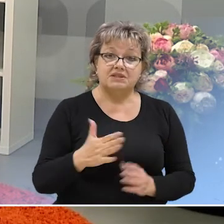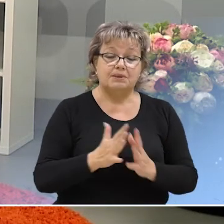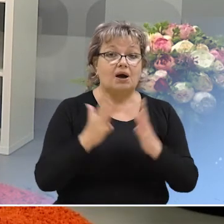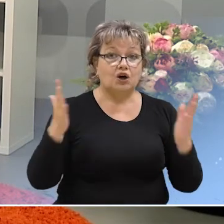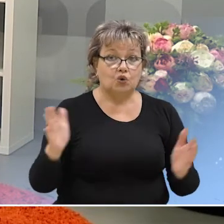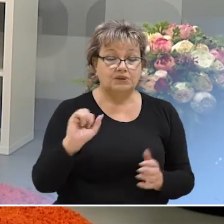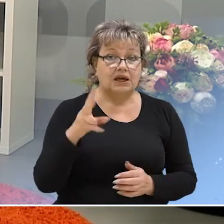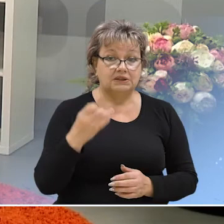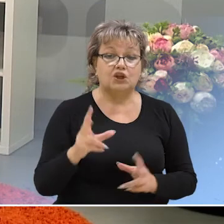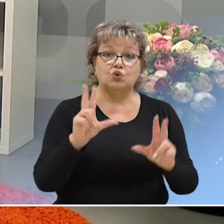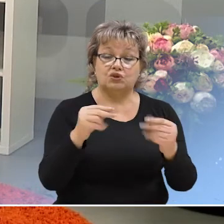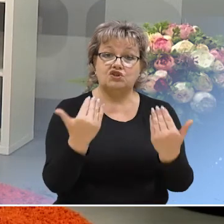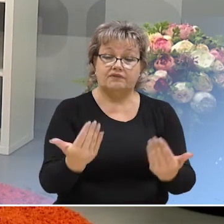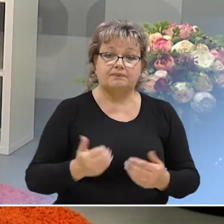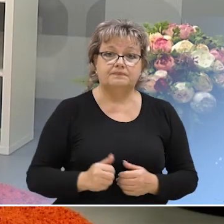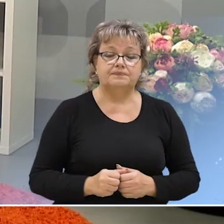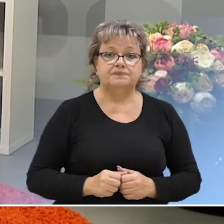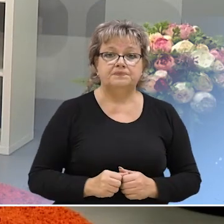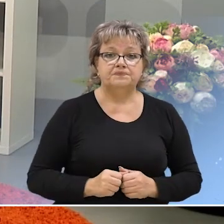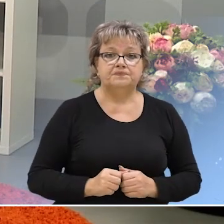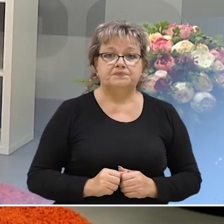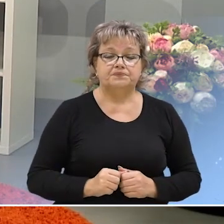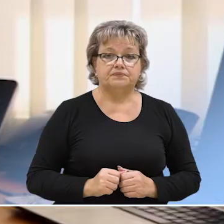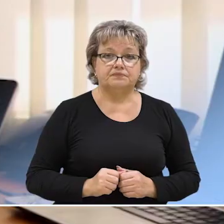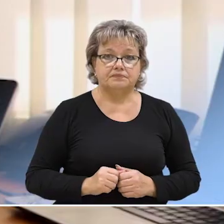Андрей, спасибо огромное. Ну и, разумеется, удачи вам.